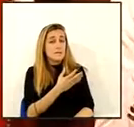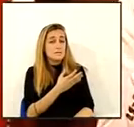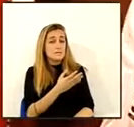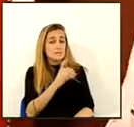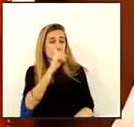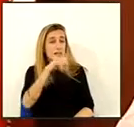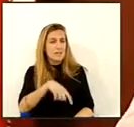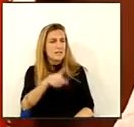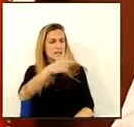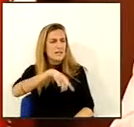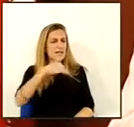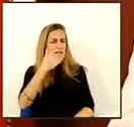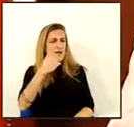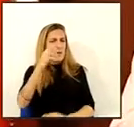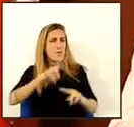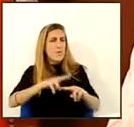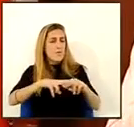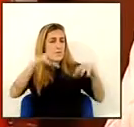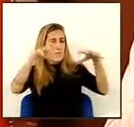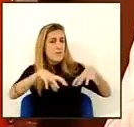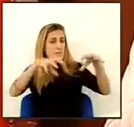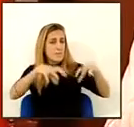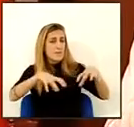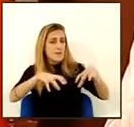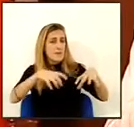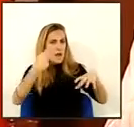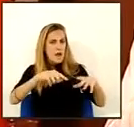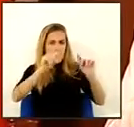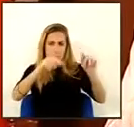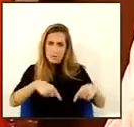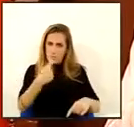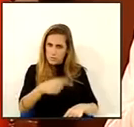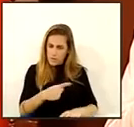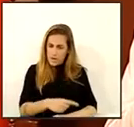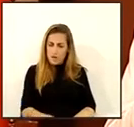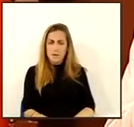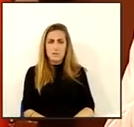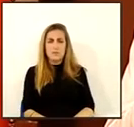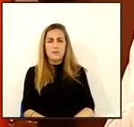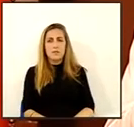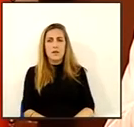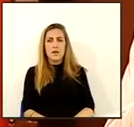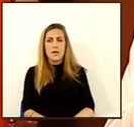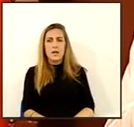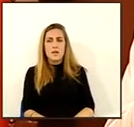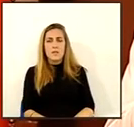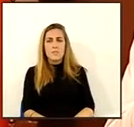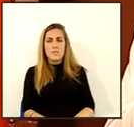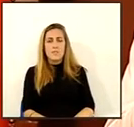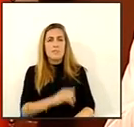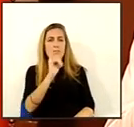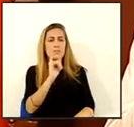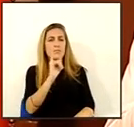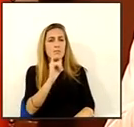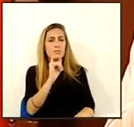sabeu que la Fira d'Abril està catalogada i té un pressupost, un X, i